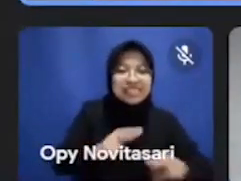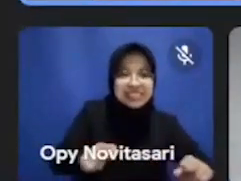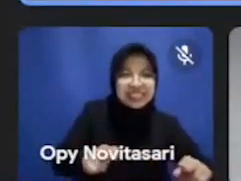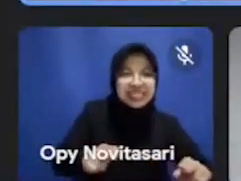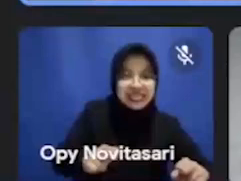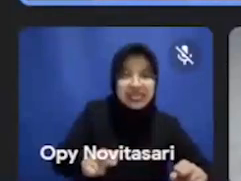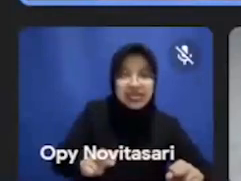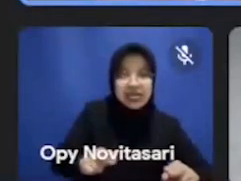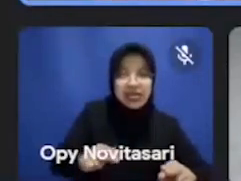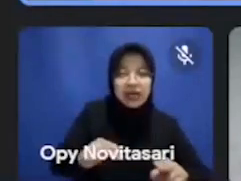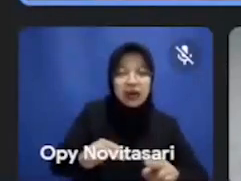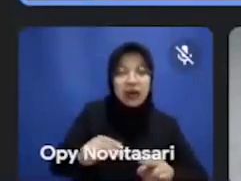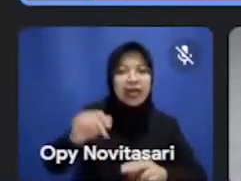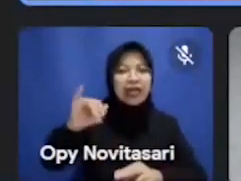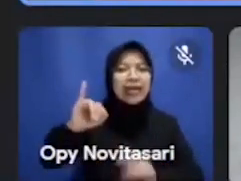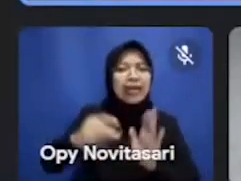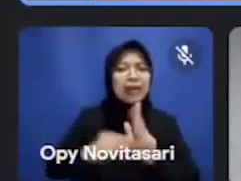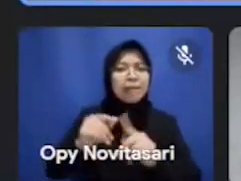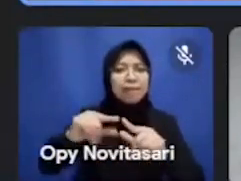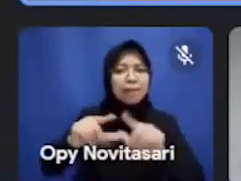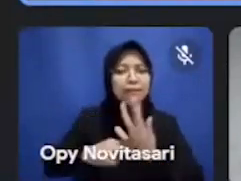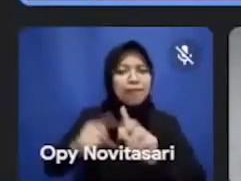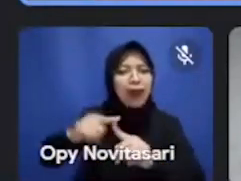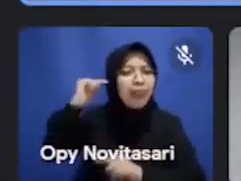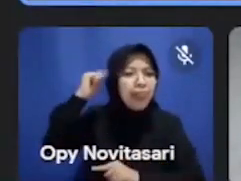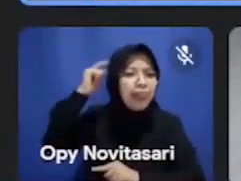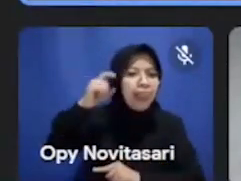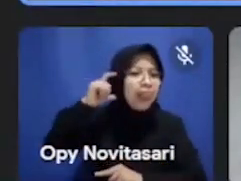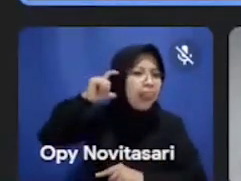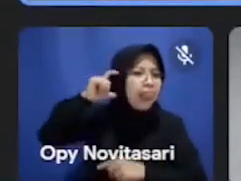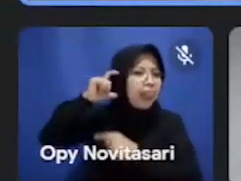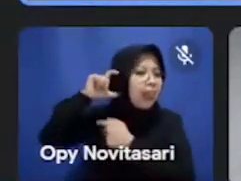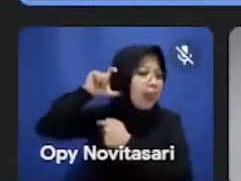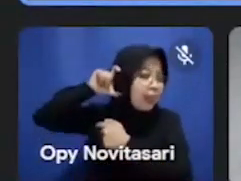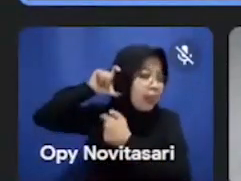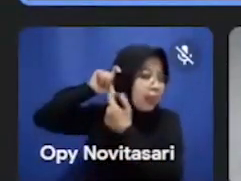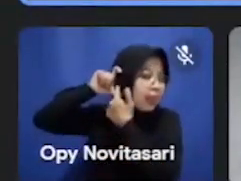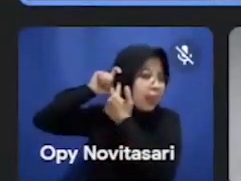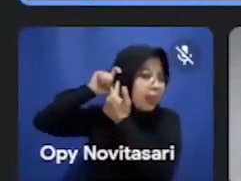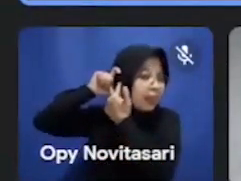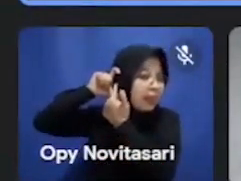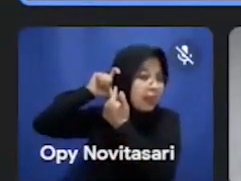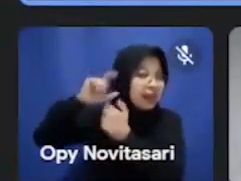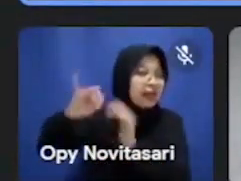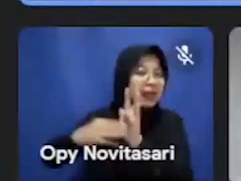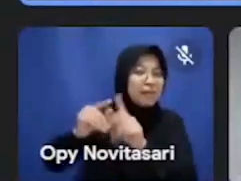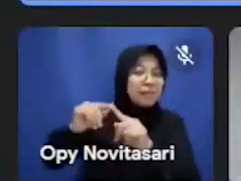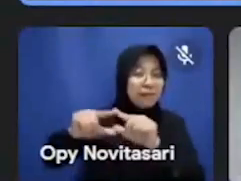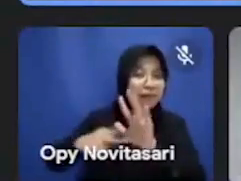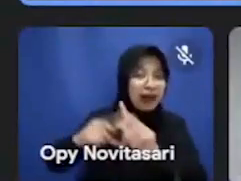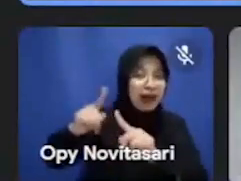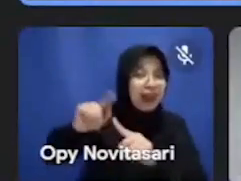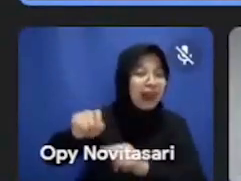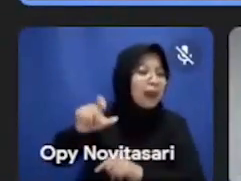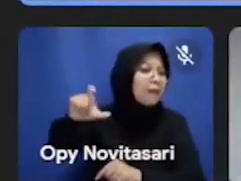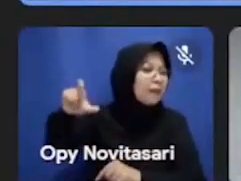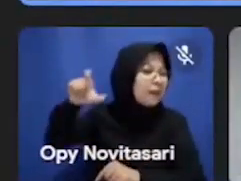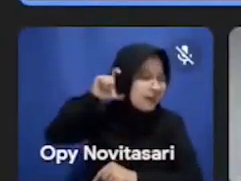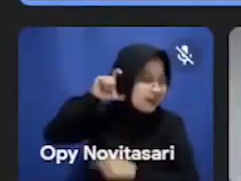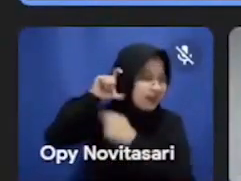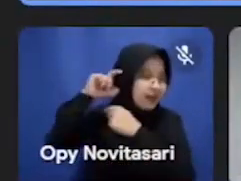kokel implan jadi eh pengguna kokel implan itu Misalkan hanya